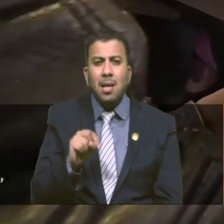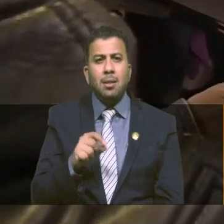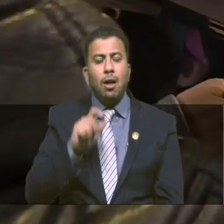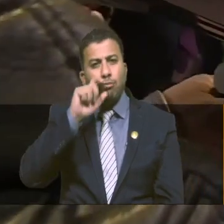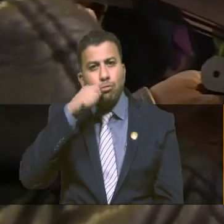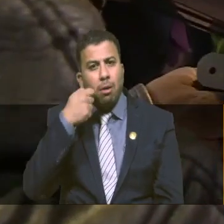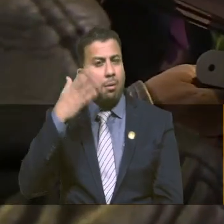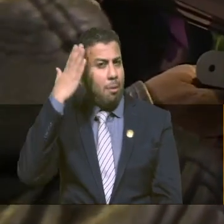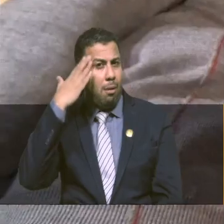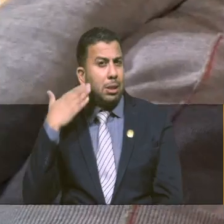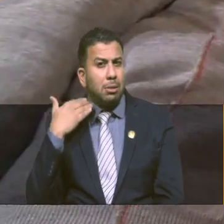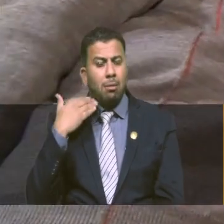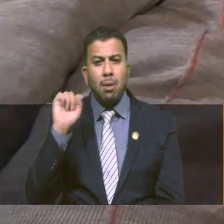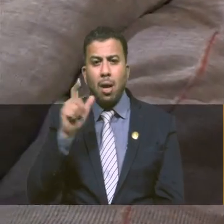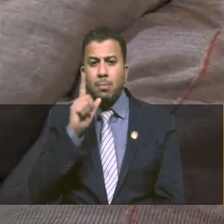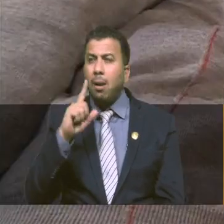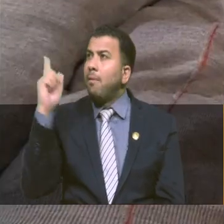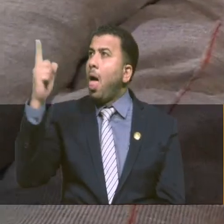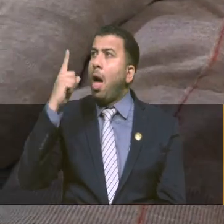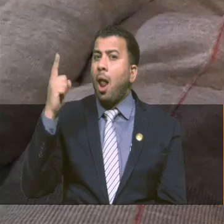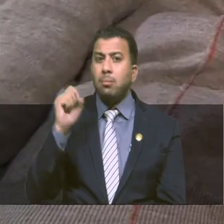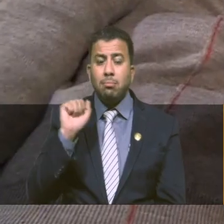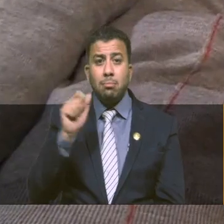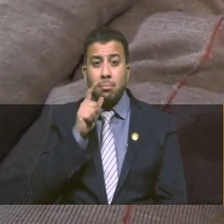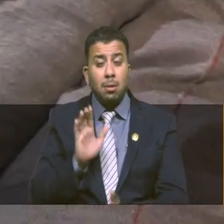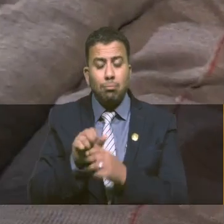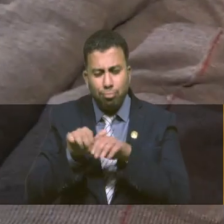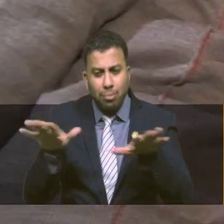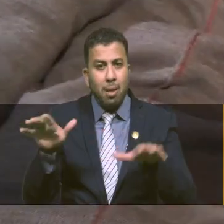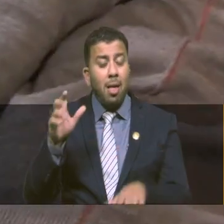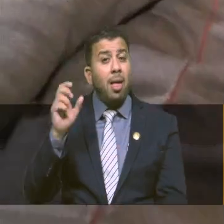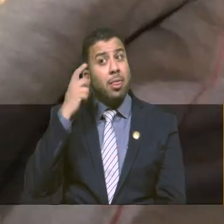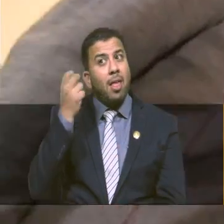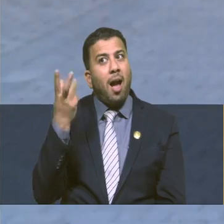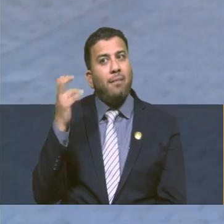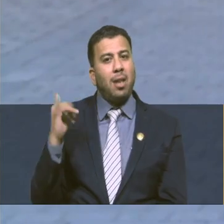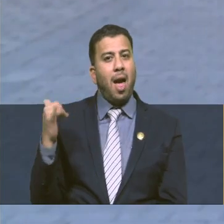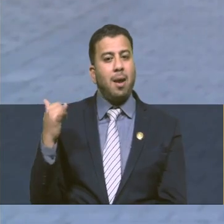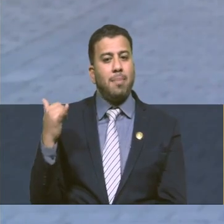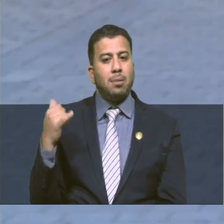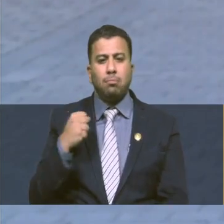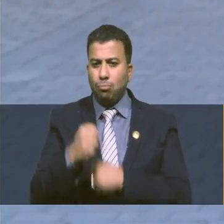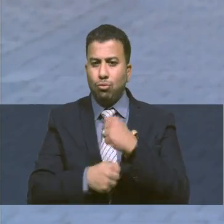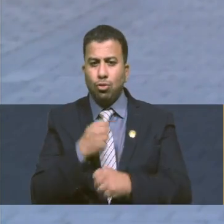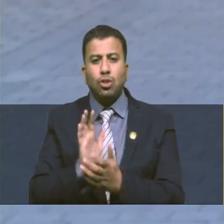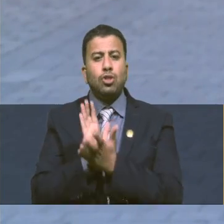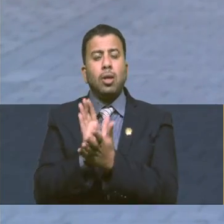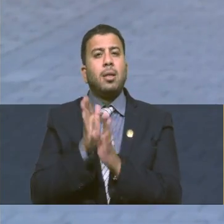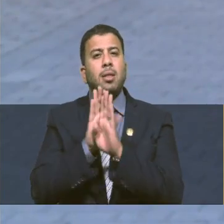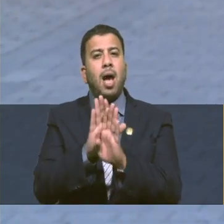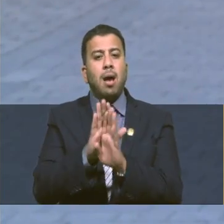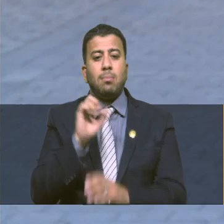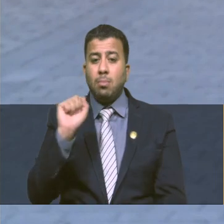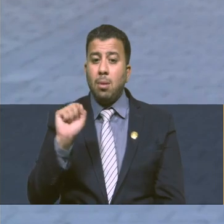الرجال والنساء في ربوع العالم لإغناء الثقافة العربية. تسعى هذه الجائزة لدعم